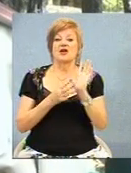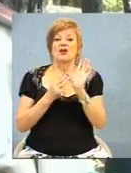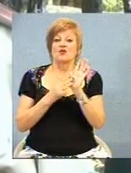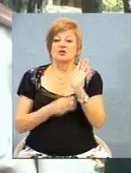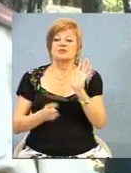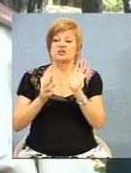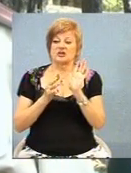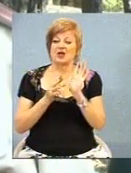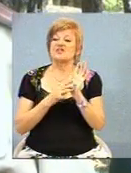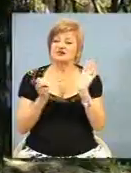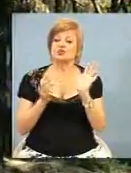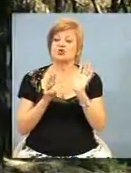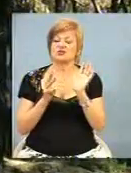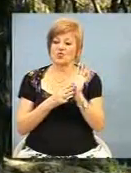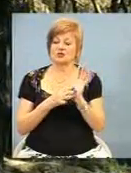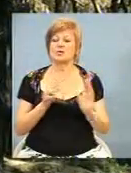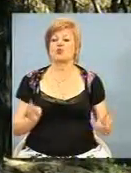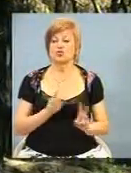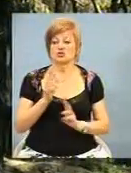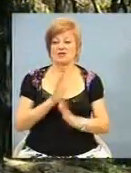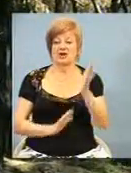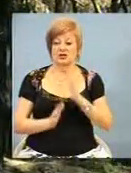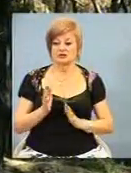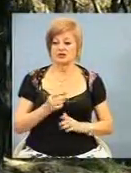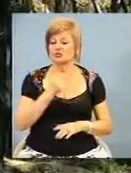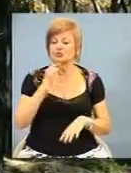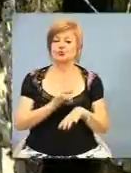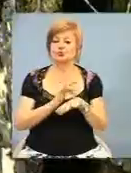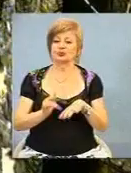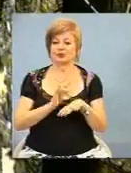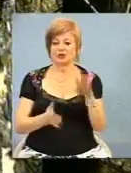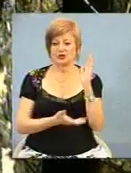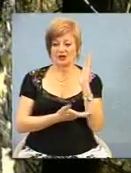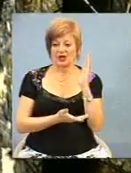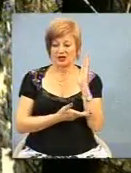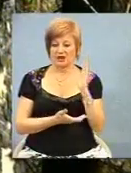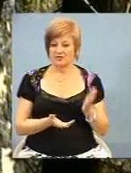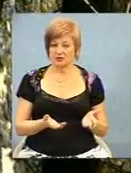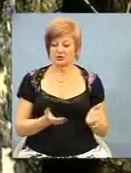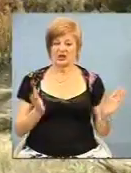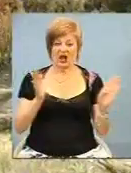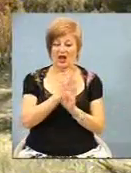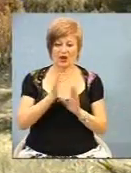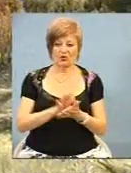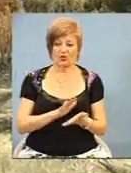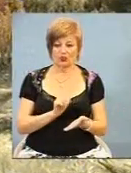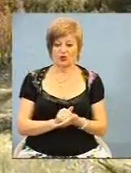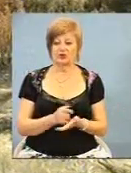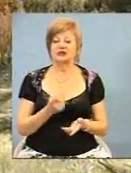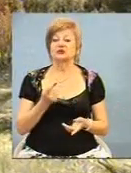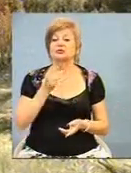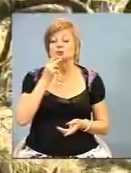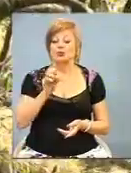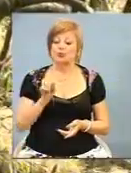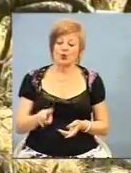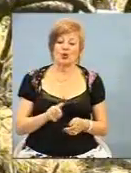пожеж в лісовому господарстві. Щороку пожежі знищують десятки гектарів лісонасаджень, руйнуючи екосистему. Причиною може стати дрібниця, недопалок або